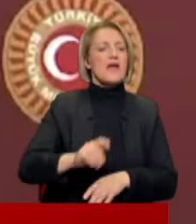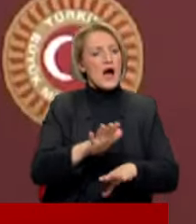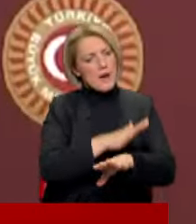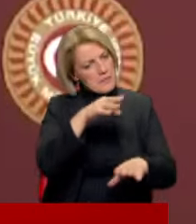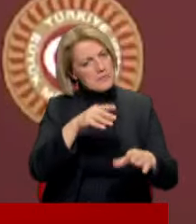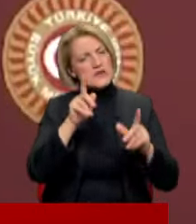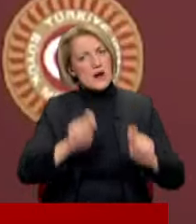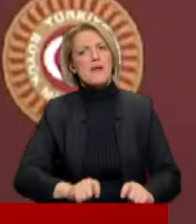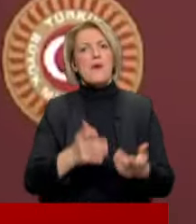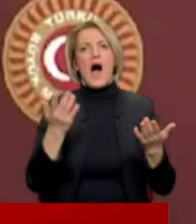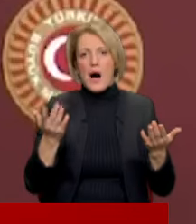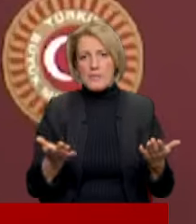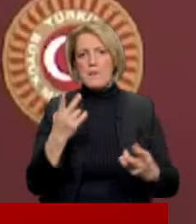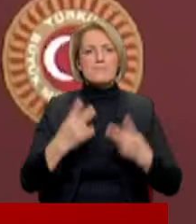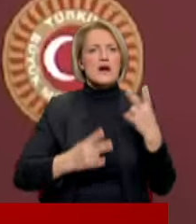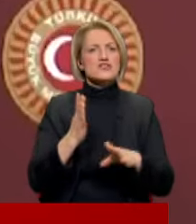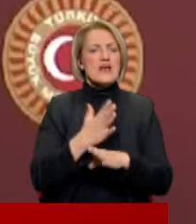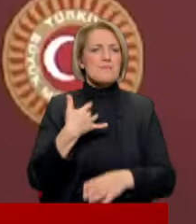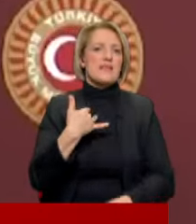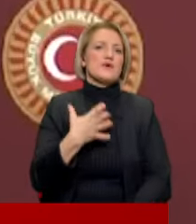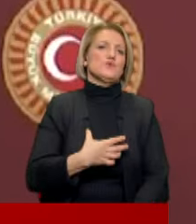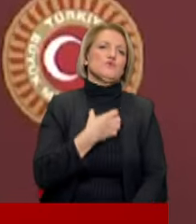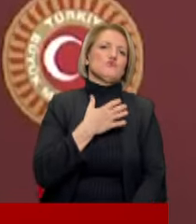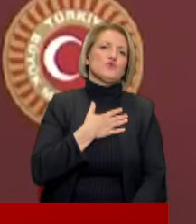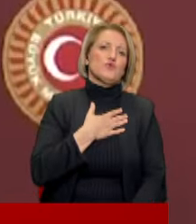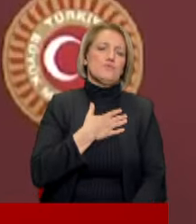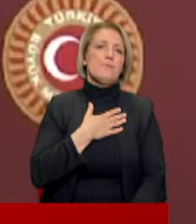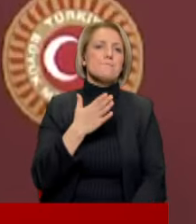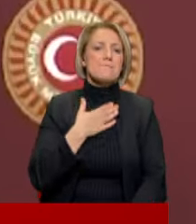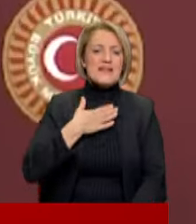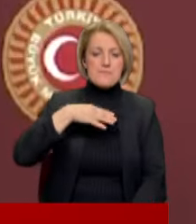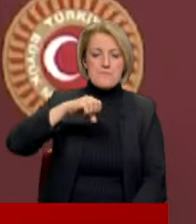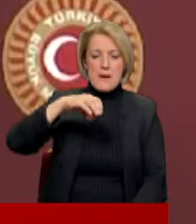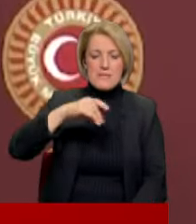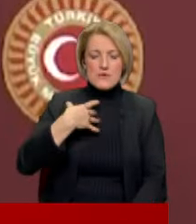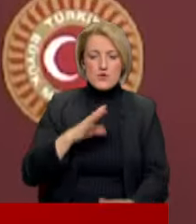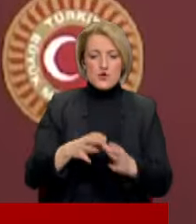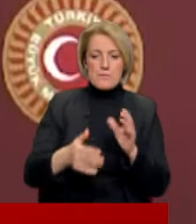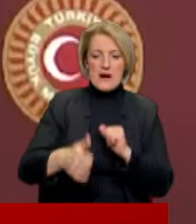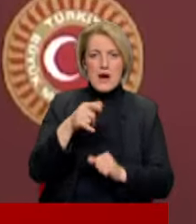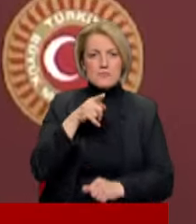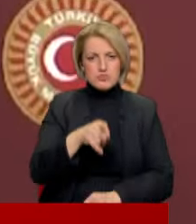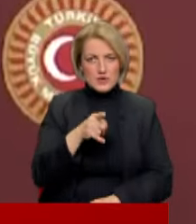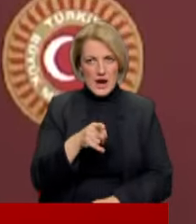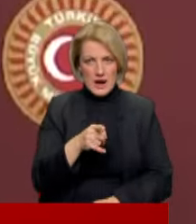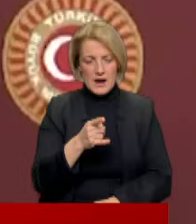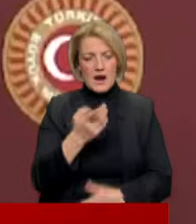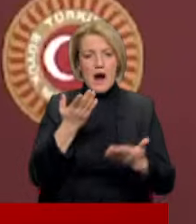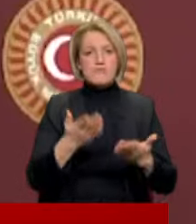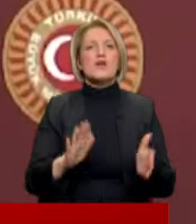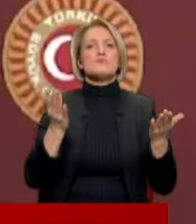kaymakamlıkta da yapalım. Ama bazı şeyler beni çok üzüyor. Benim partimin grup başkanı bir türlü buna